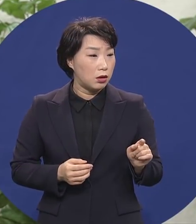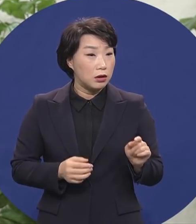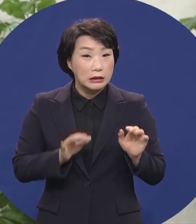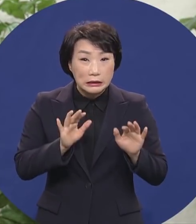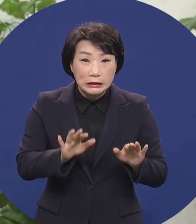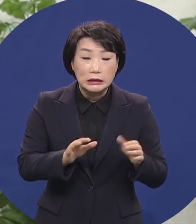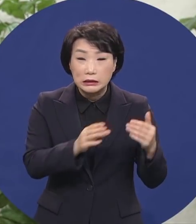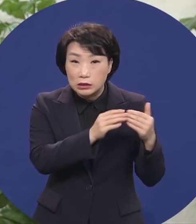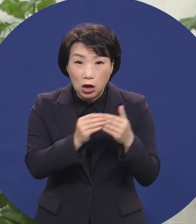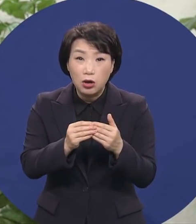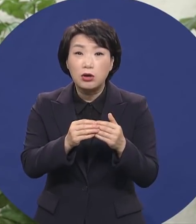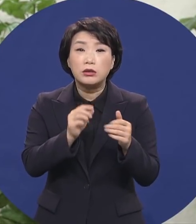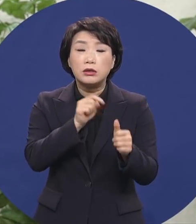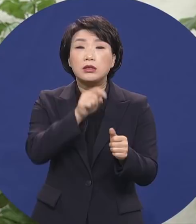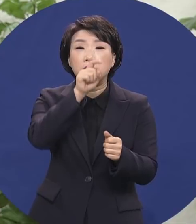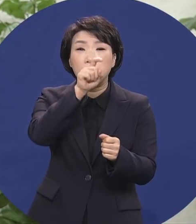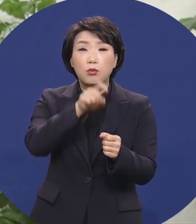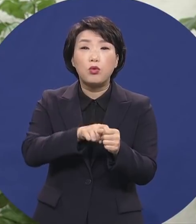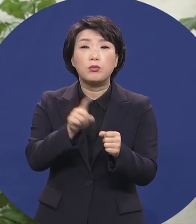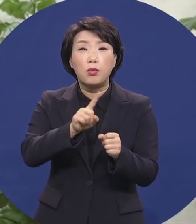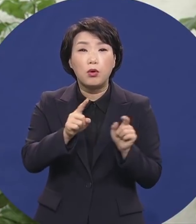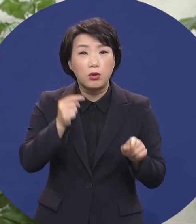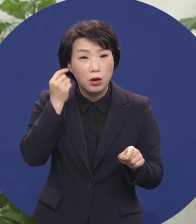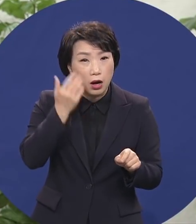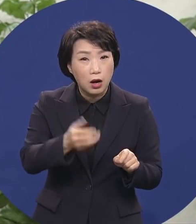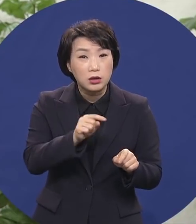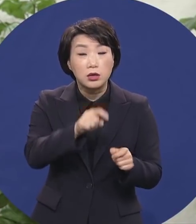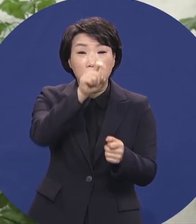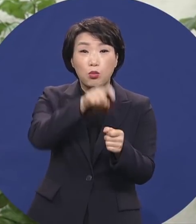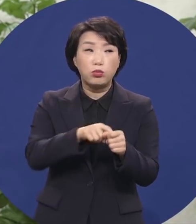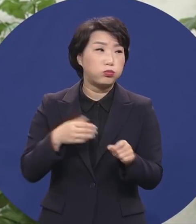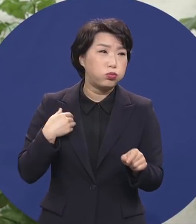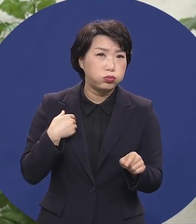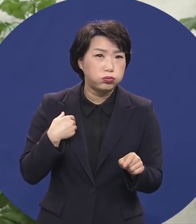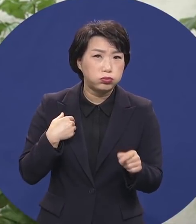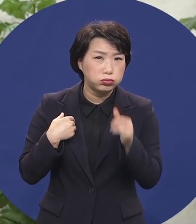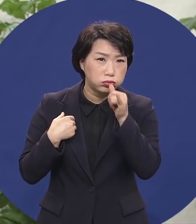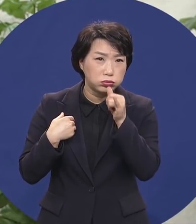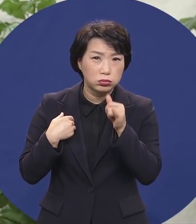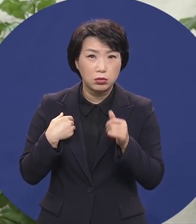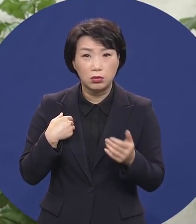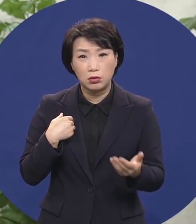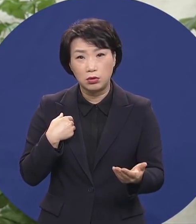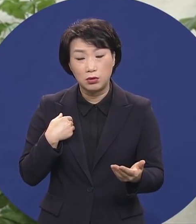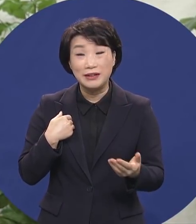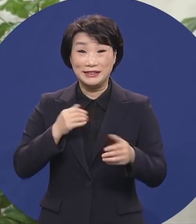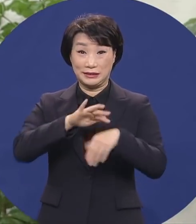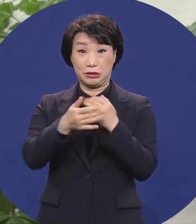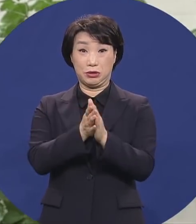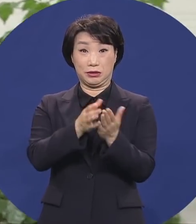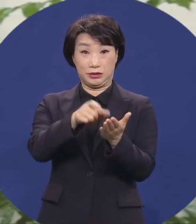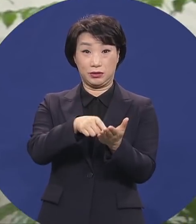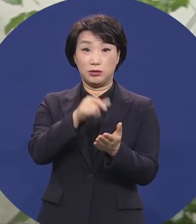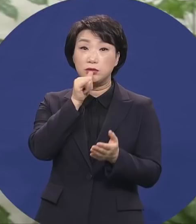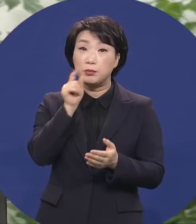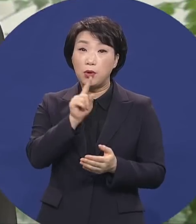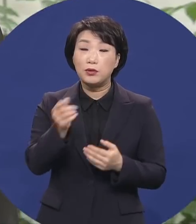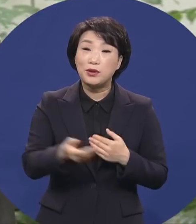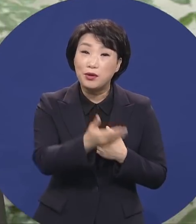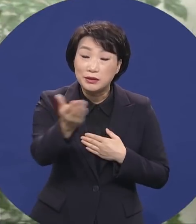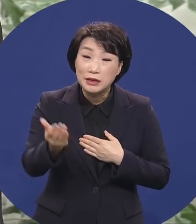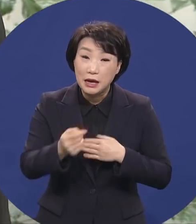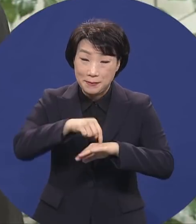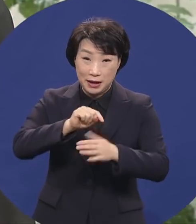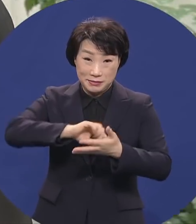그를 전도한 목적이 무엇이냐? 목적이 없다. 그래서 성경은 네